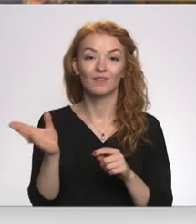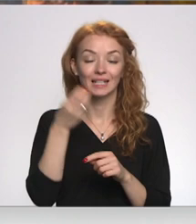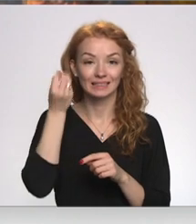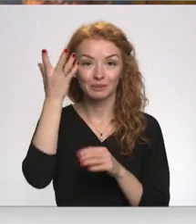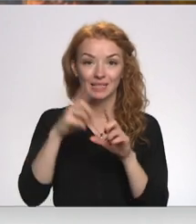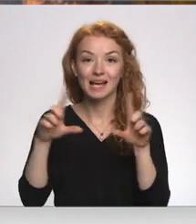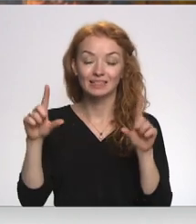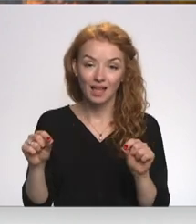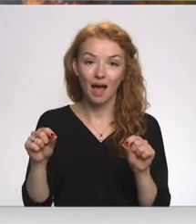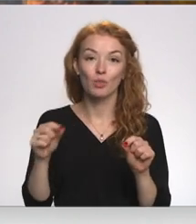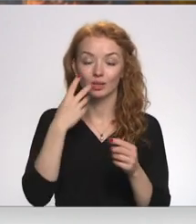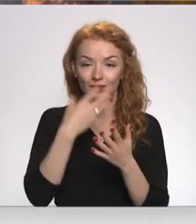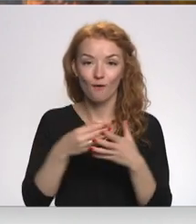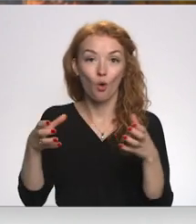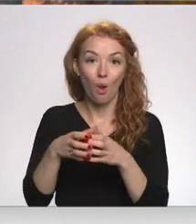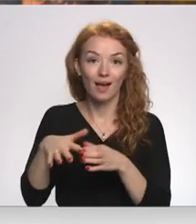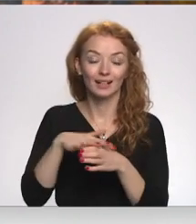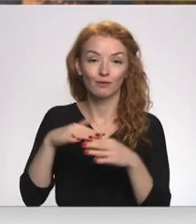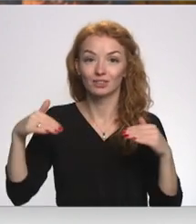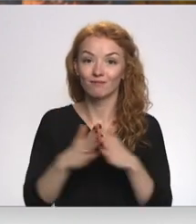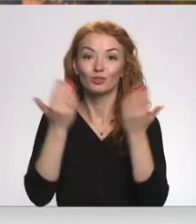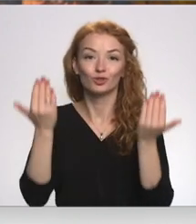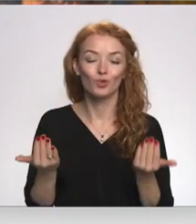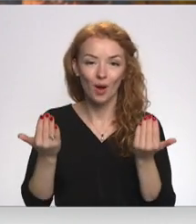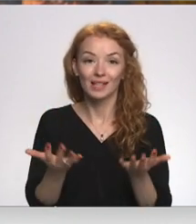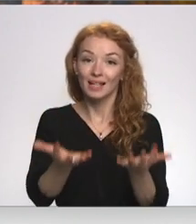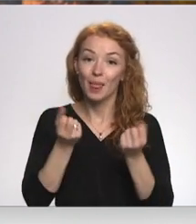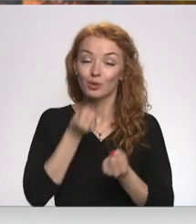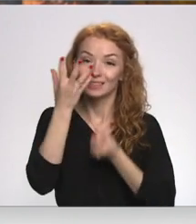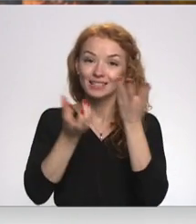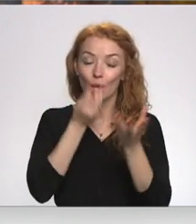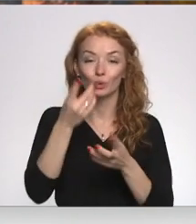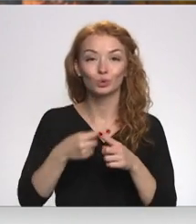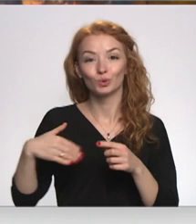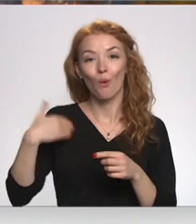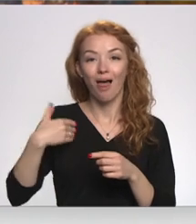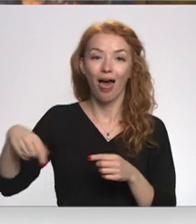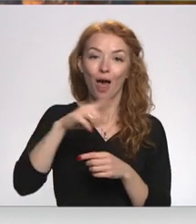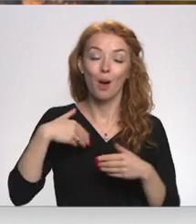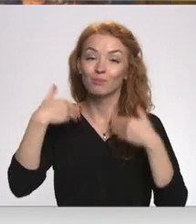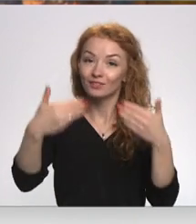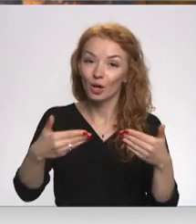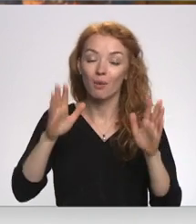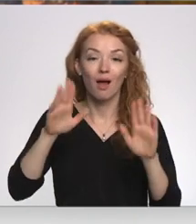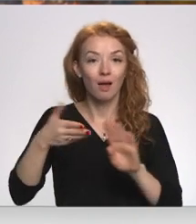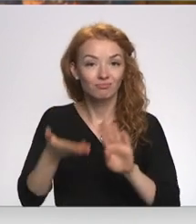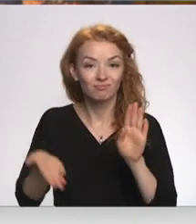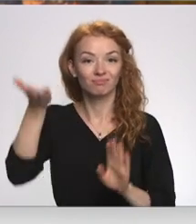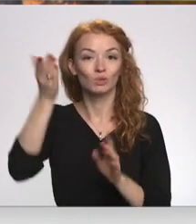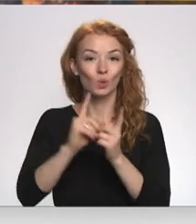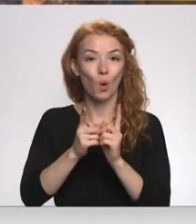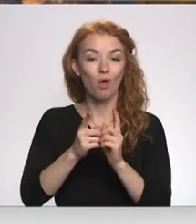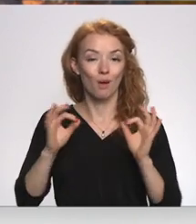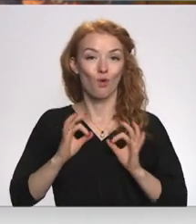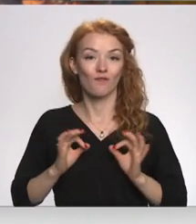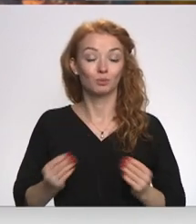izglītības iestādēs un savos kolektīvos atzīmē tieši šodien, saņemot ziedus un skolēnu apsveikumus. Lai celtu skolotāju profesijas